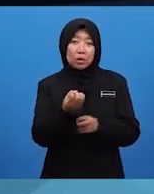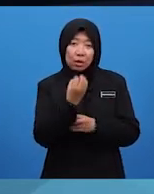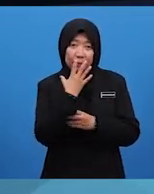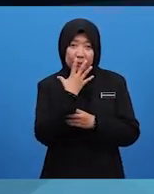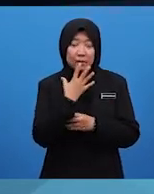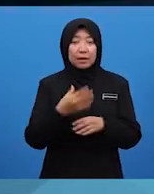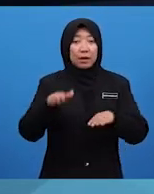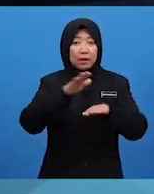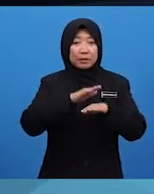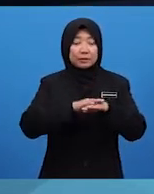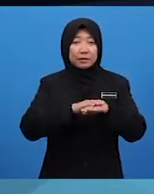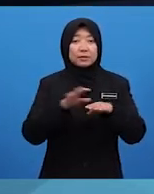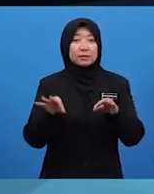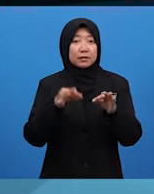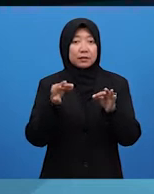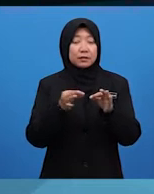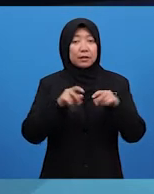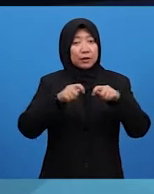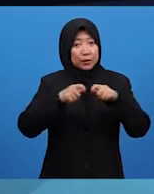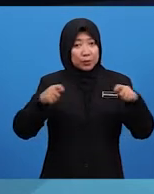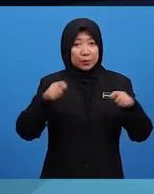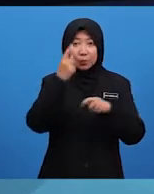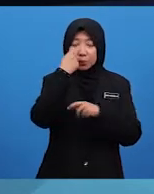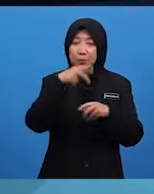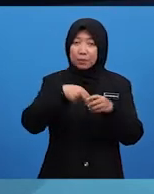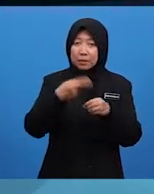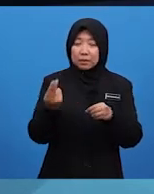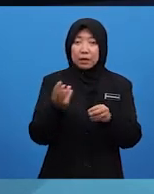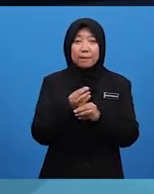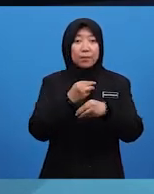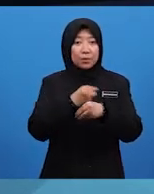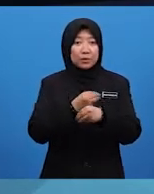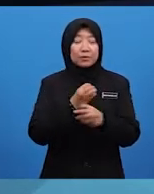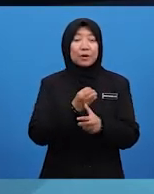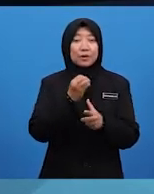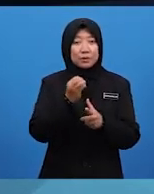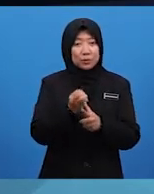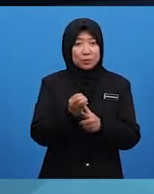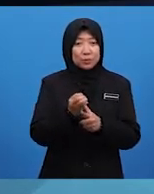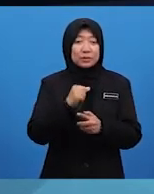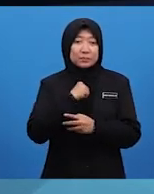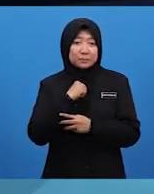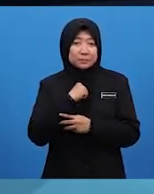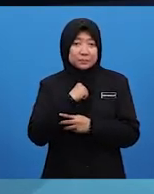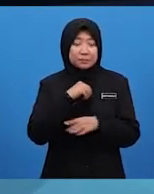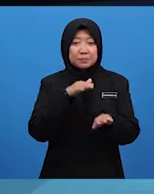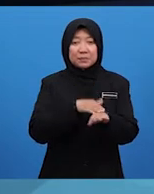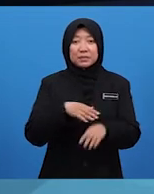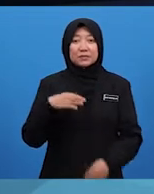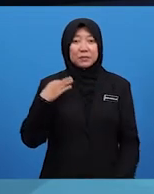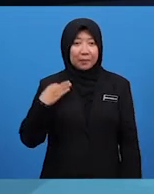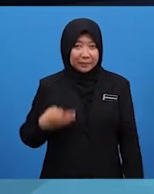atas jahitan kedut untuk menghasilkan motif atau rekaan tersendiri pada